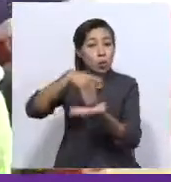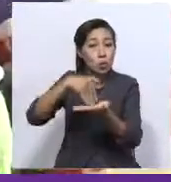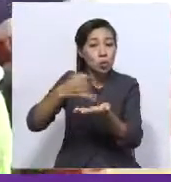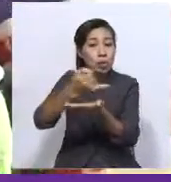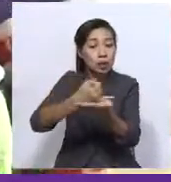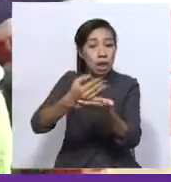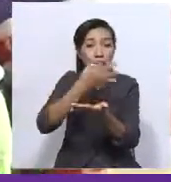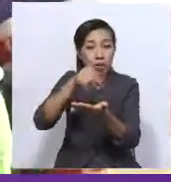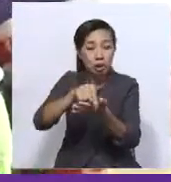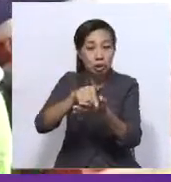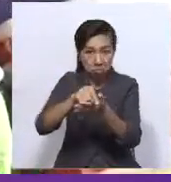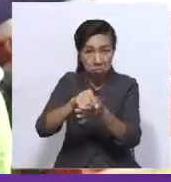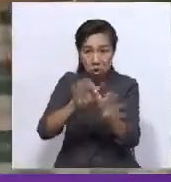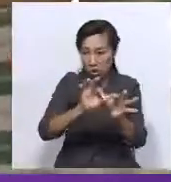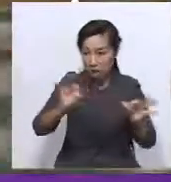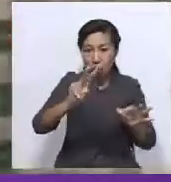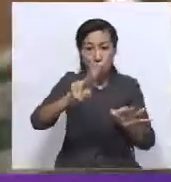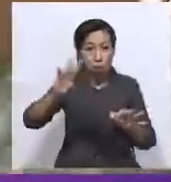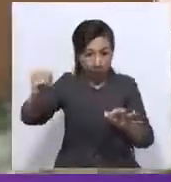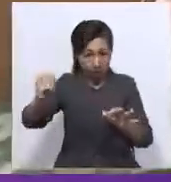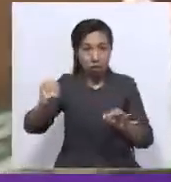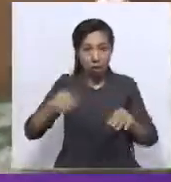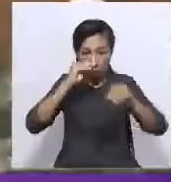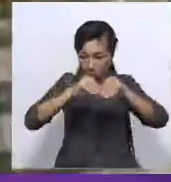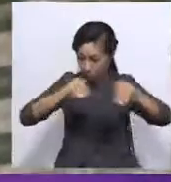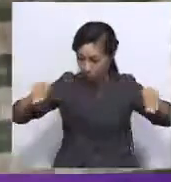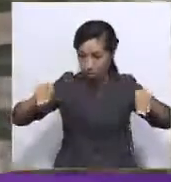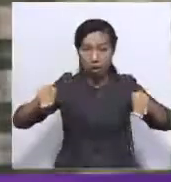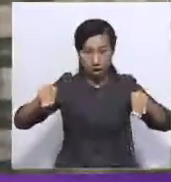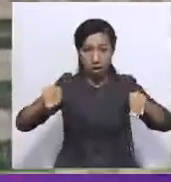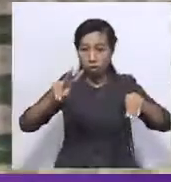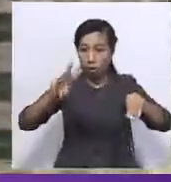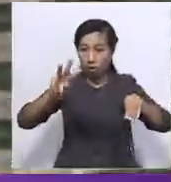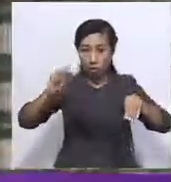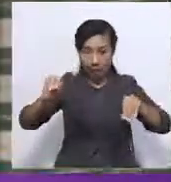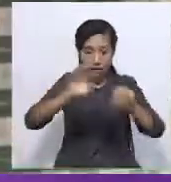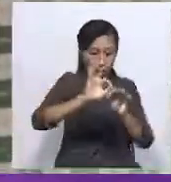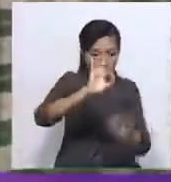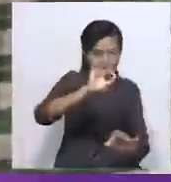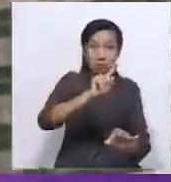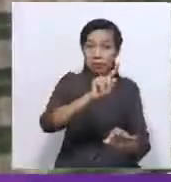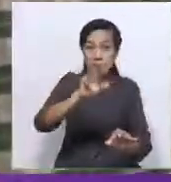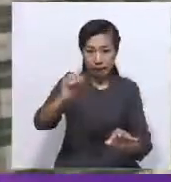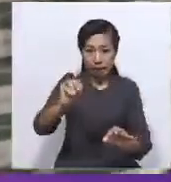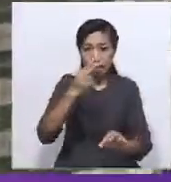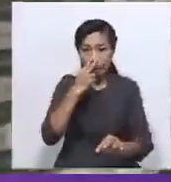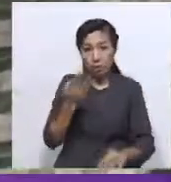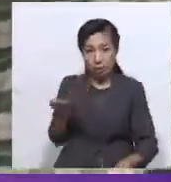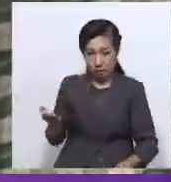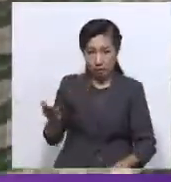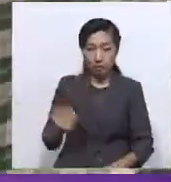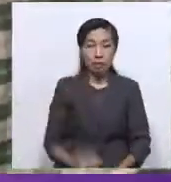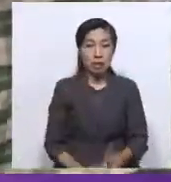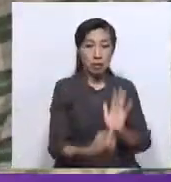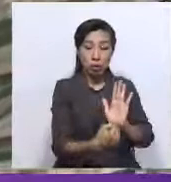ษเลยยาว2เมตรกว้าง1เมตร ยาว2เมตร กว้าง1เมตร ยาว2เมตรกว้าง1เมตรนะคุณผู้ชมอันนี้เป็นตัวอย่างนะครับมี